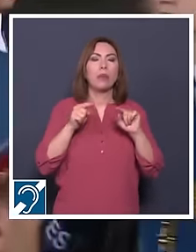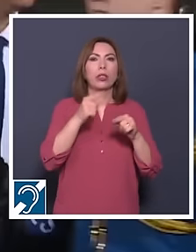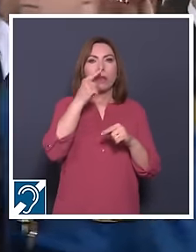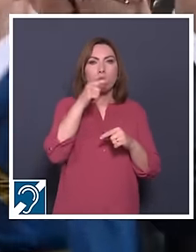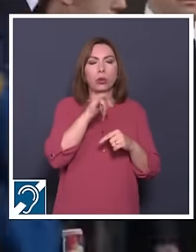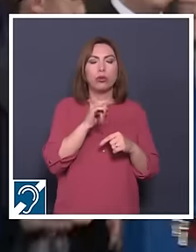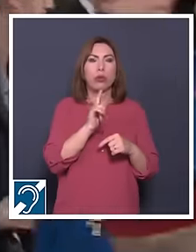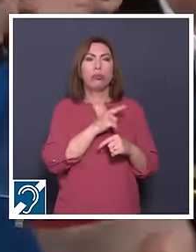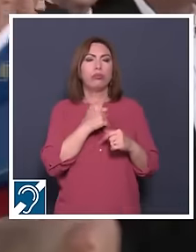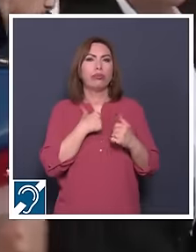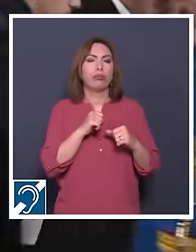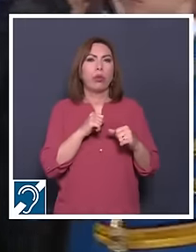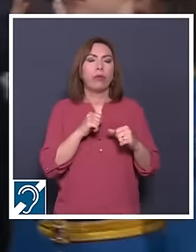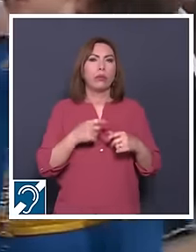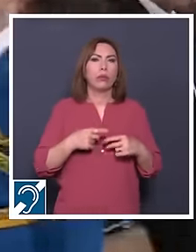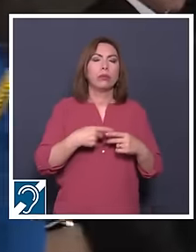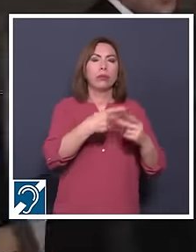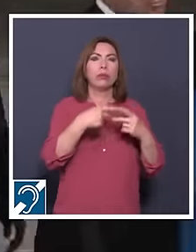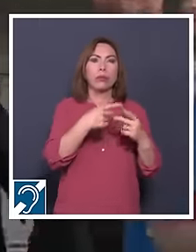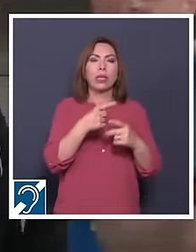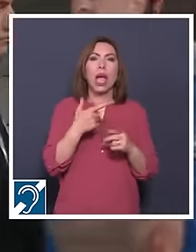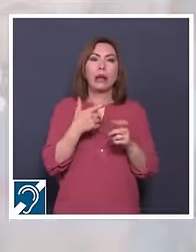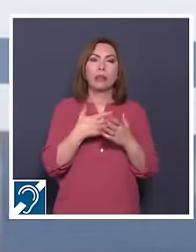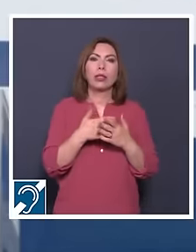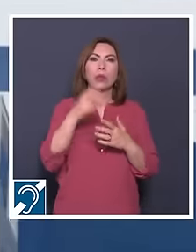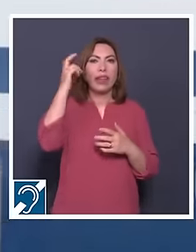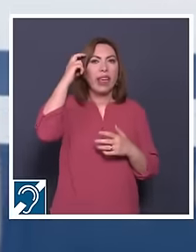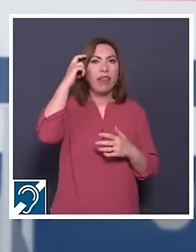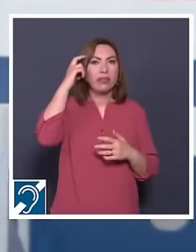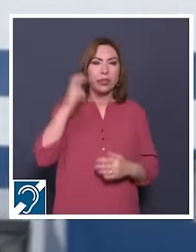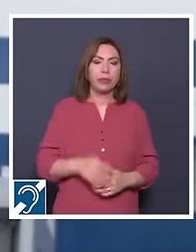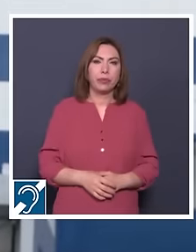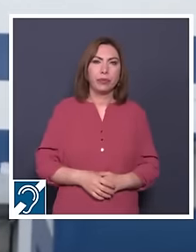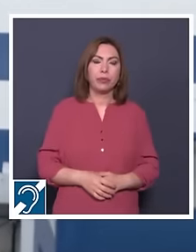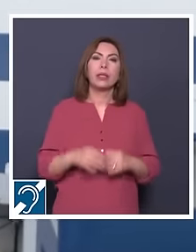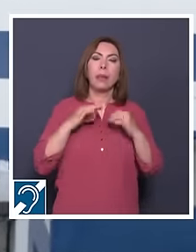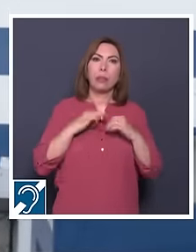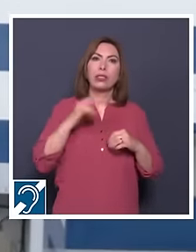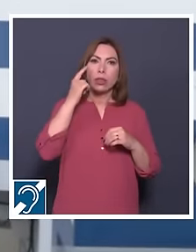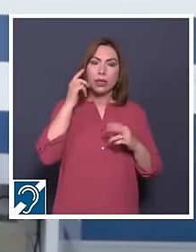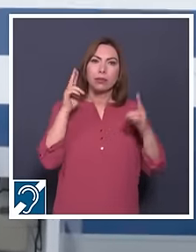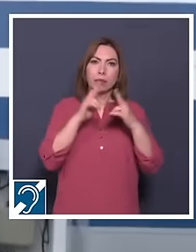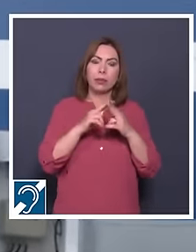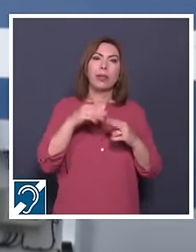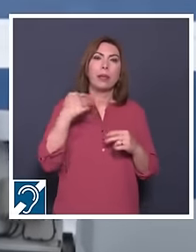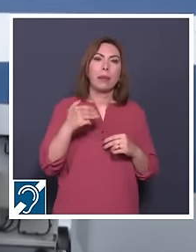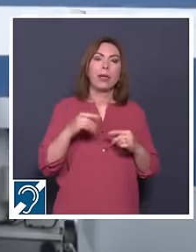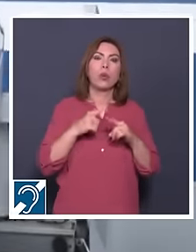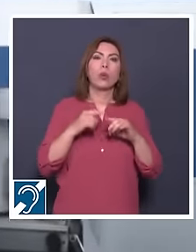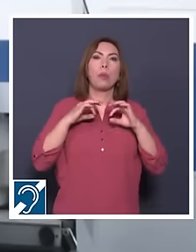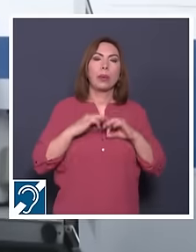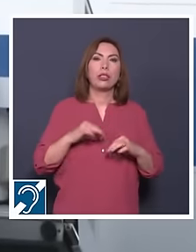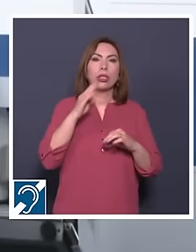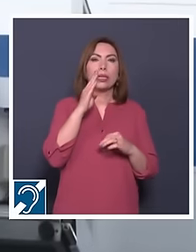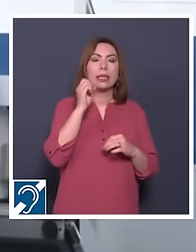și s-au opus livrărilor de arme către Kiev. Xi Jinping se va întâlni miercuri cu președintele